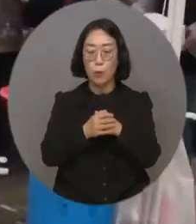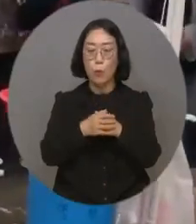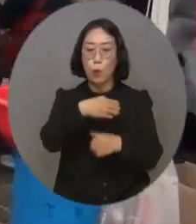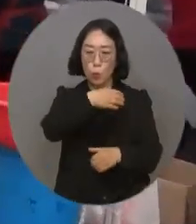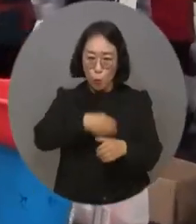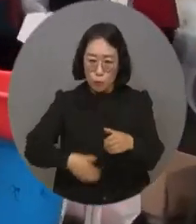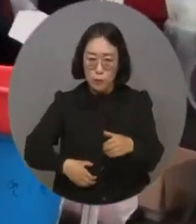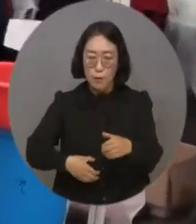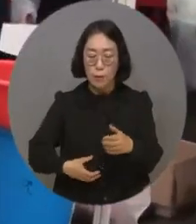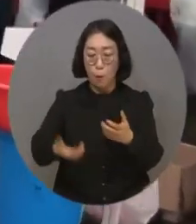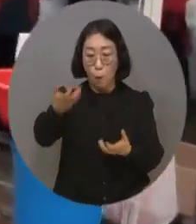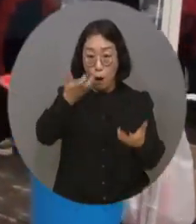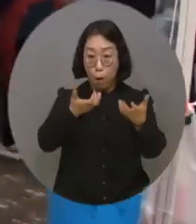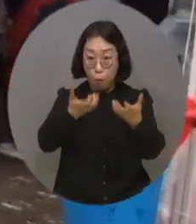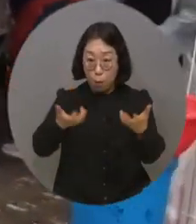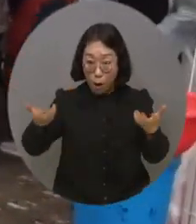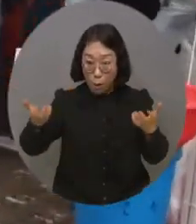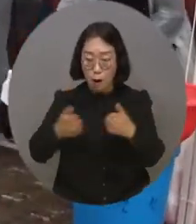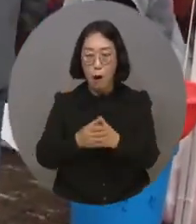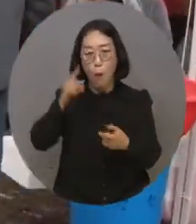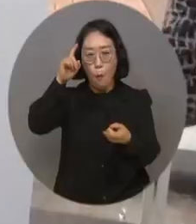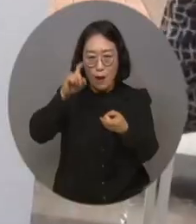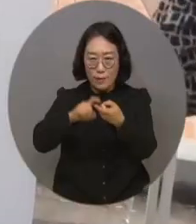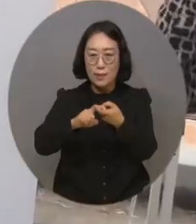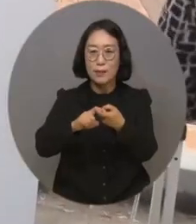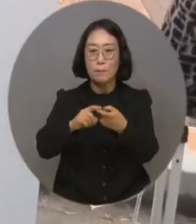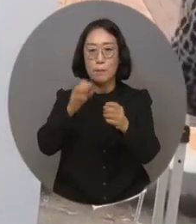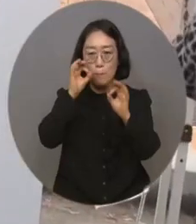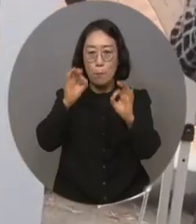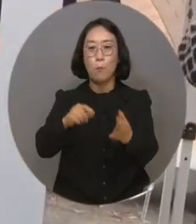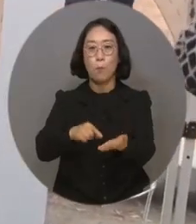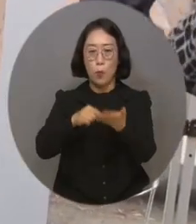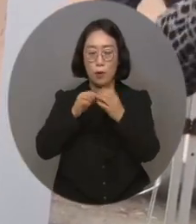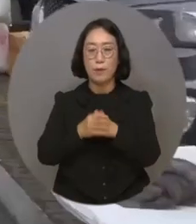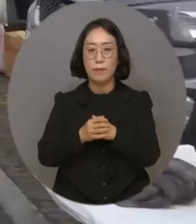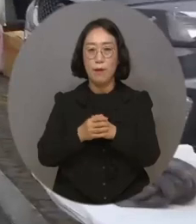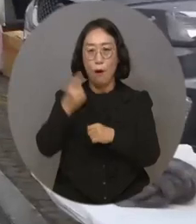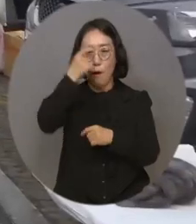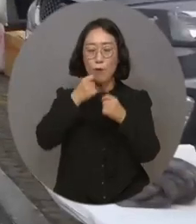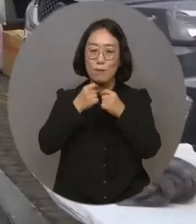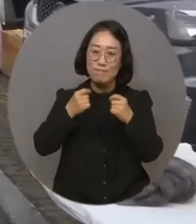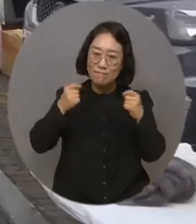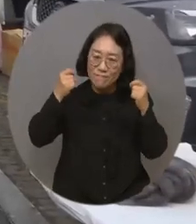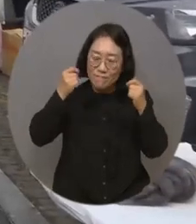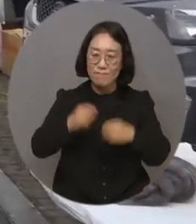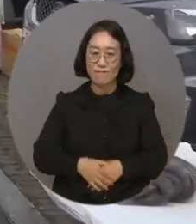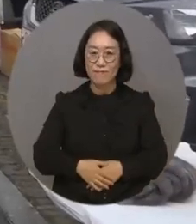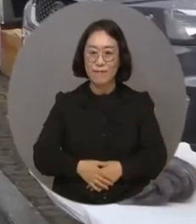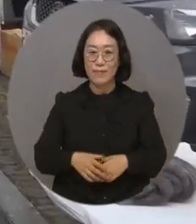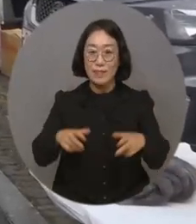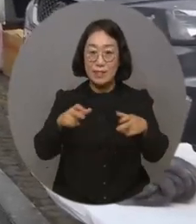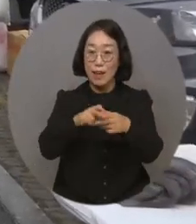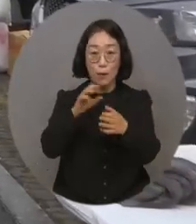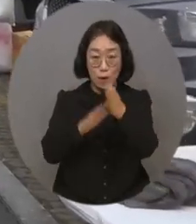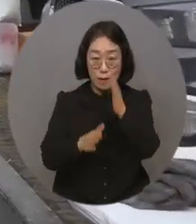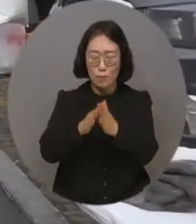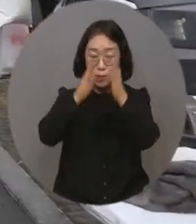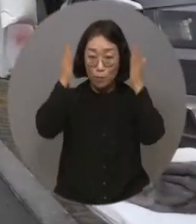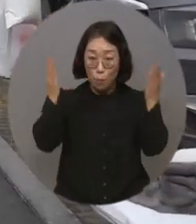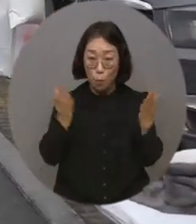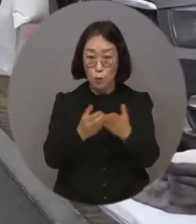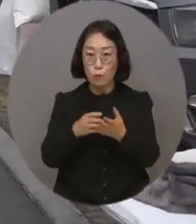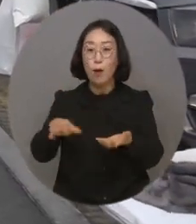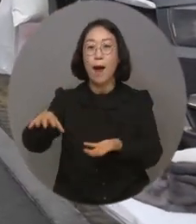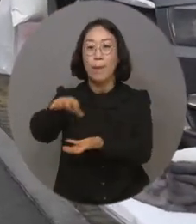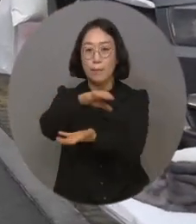참여해 장애 국민을 향한 따뜻한 관심을 보였습니다. 국민들의 밝은 표정, 장애인과 비장애인이 함께하는 국민의